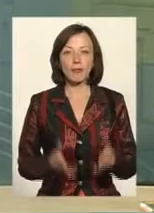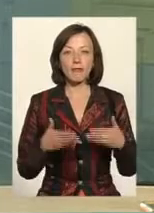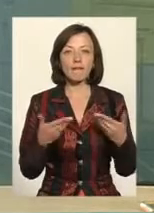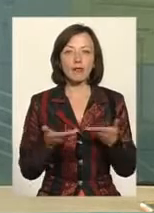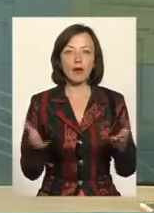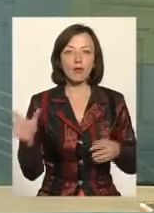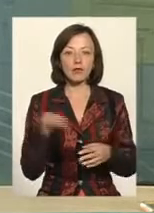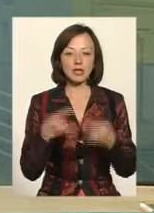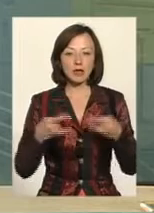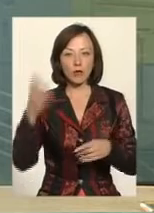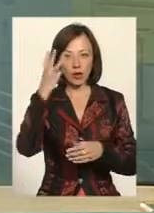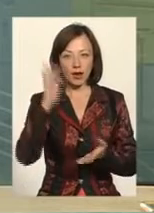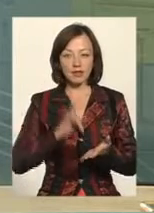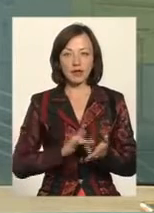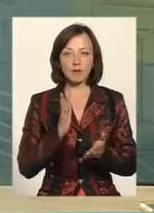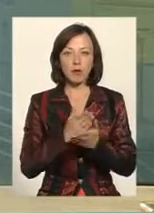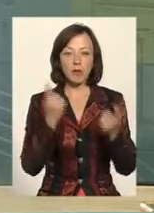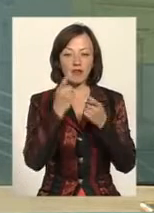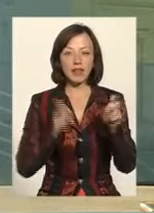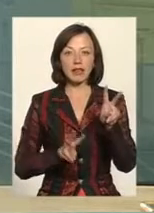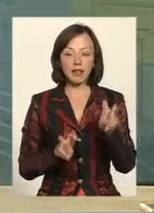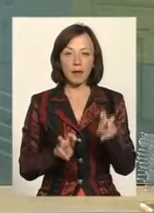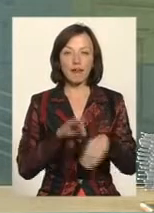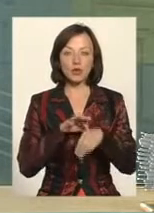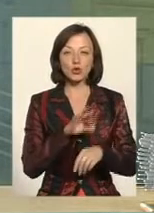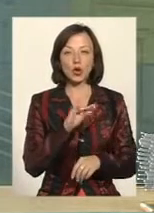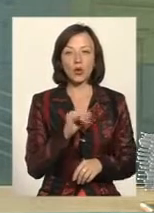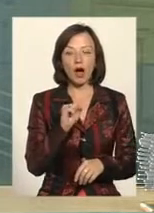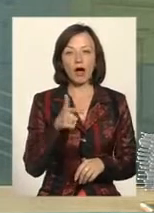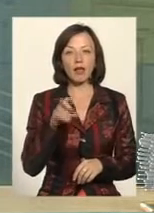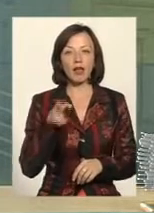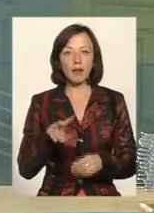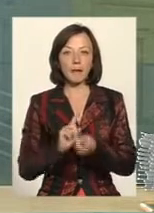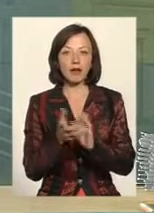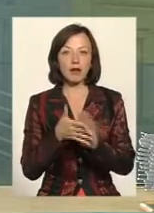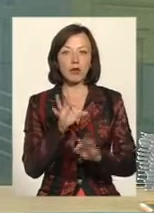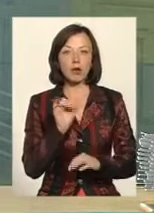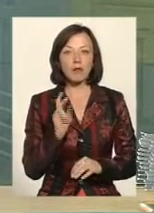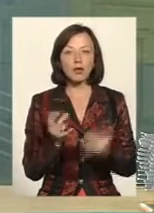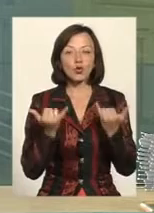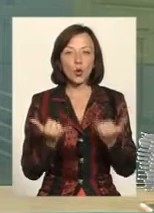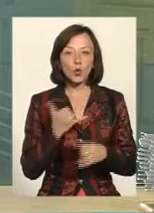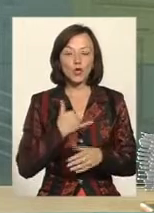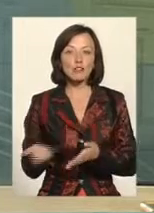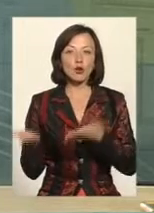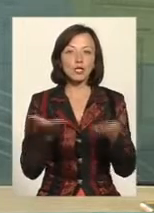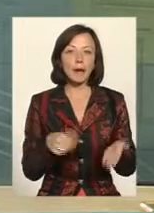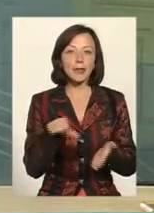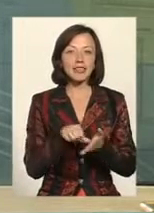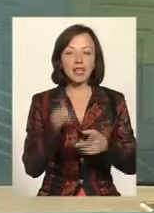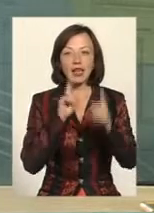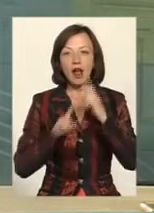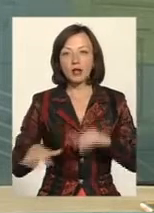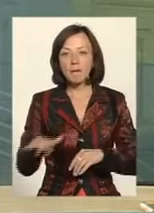Вітаю усіх на телеканалі «Поділля Центр». В прямому ефірі «Тема». Мене звати Юлія Ангел, сурдоперекład Ольги Рибак. Сьогодні у нас в гостях представники